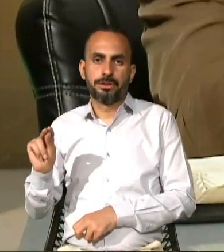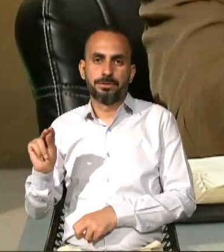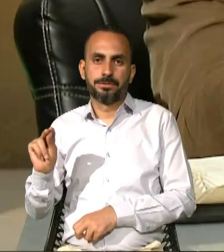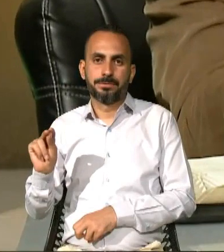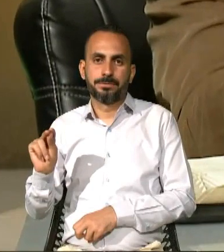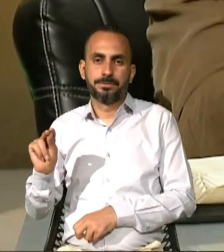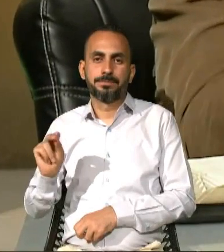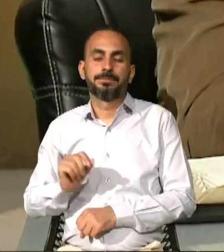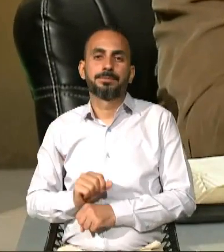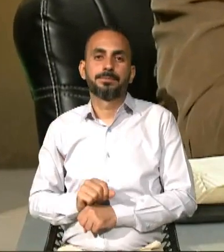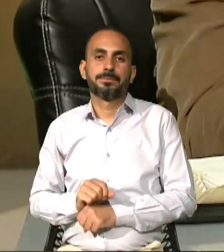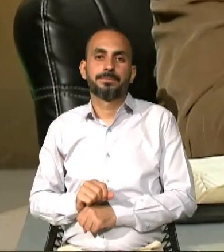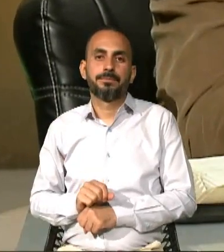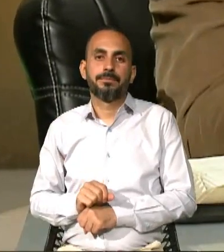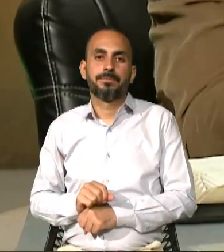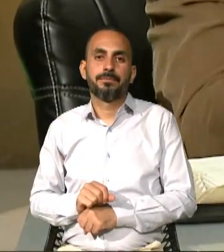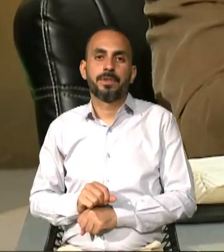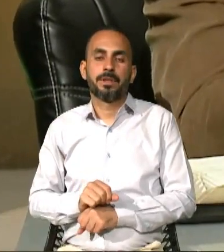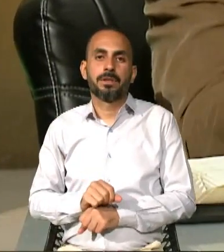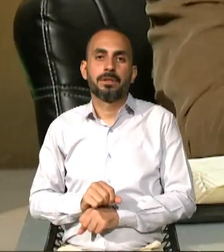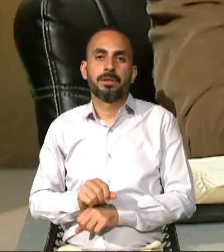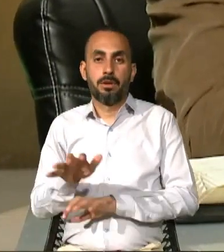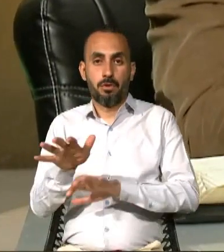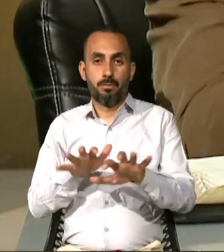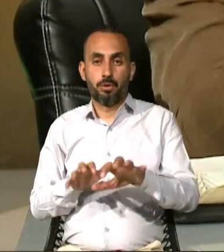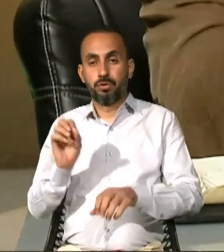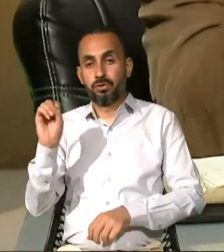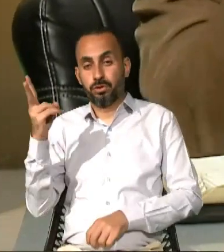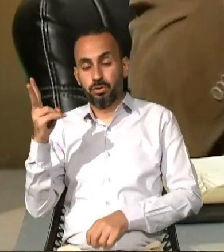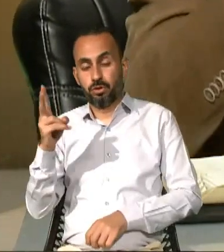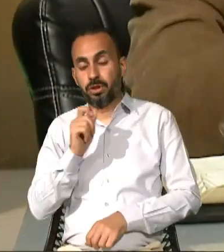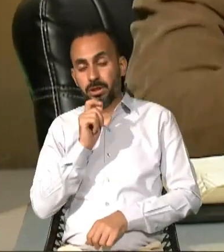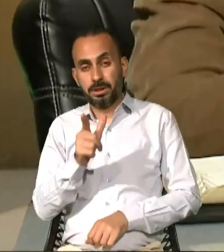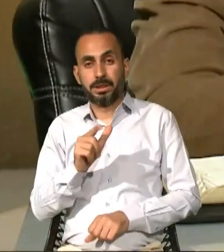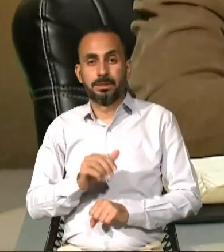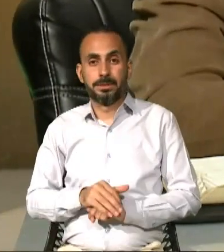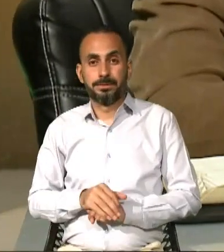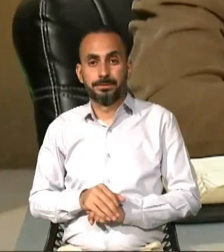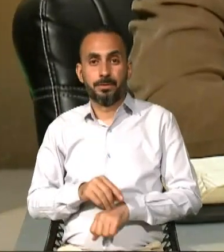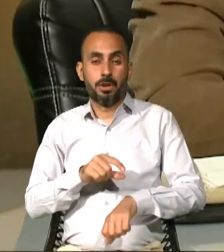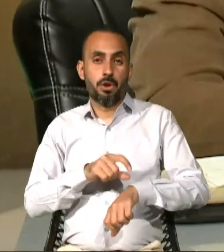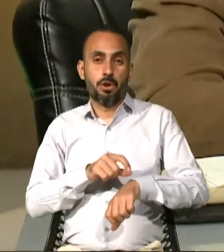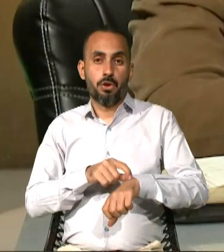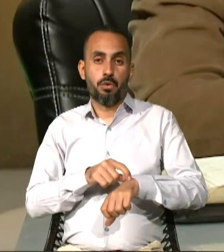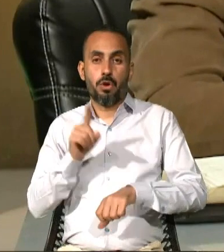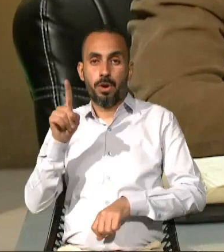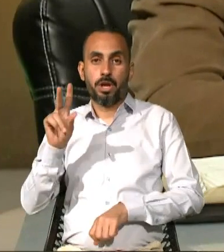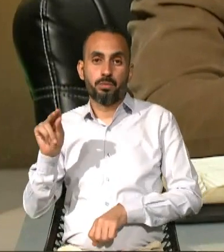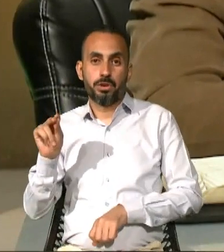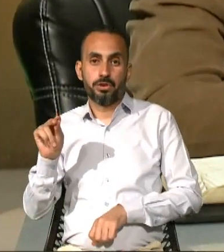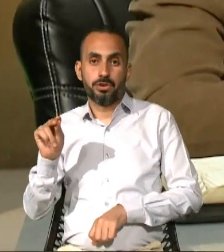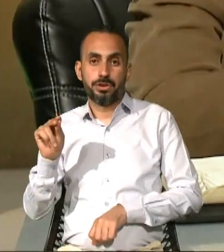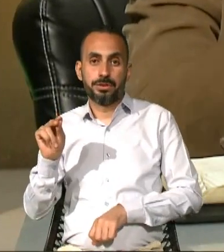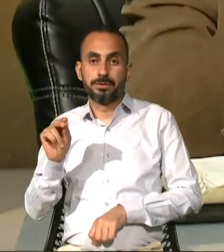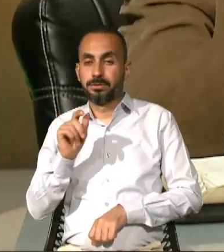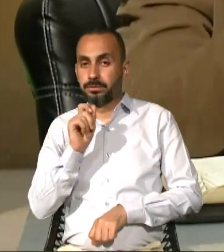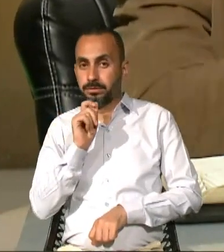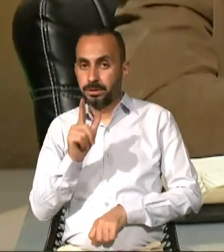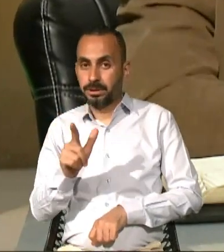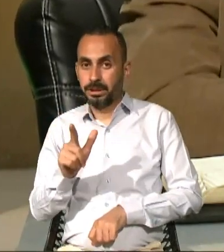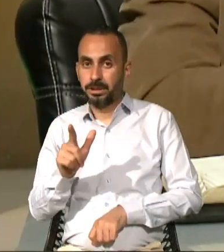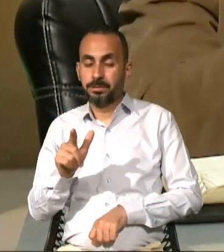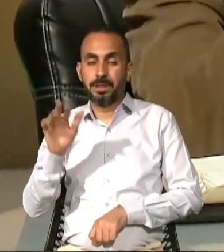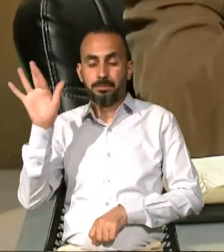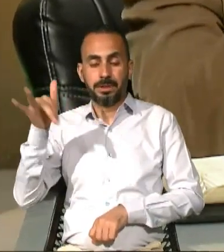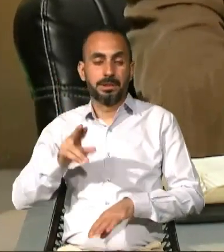عن دي مرقص 12 تحدث عن مجيء المسيح لقى 23 اللي هنتكلم عنه هنقف عليه اتكلم عن